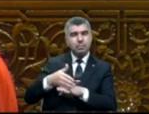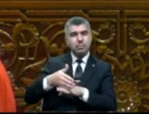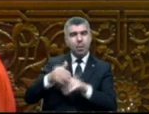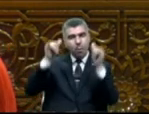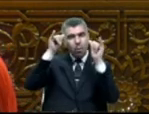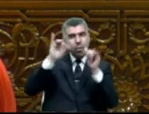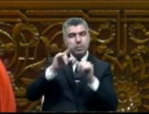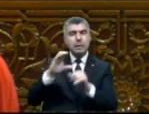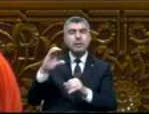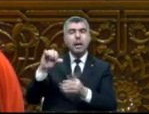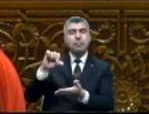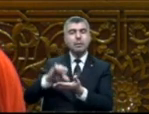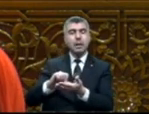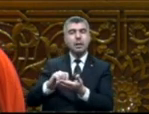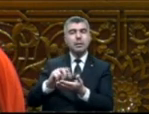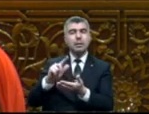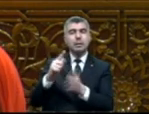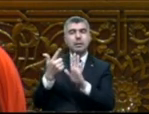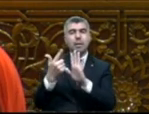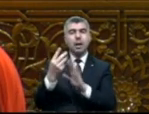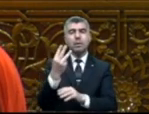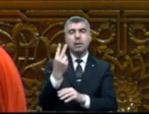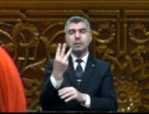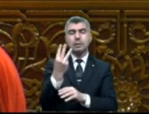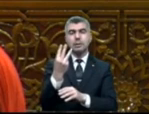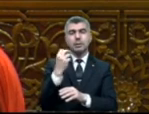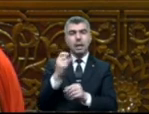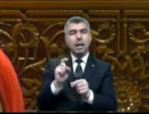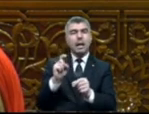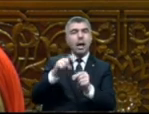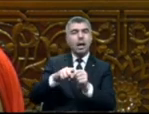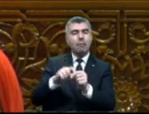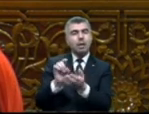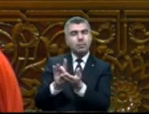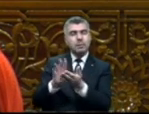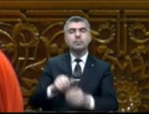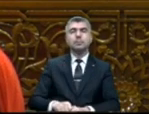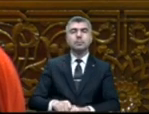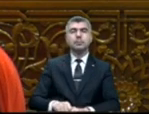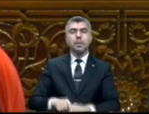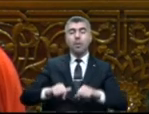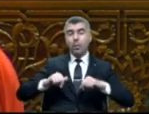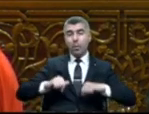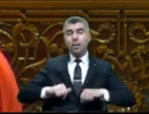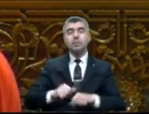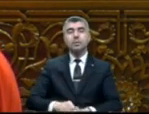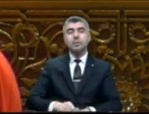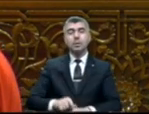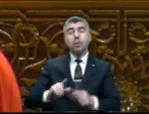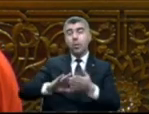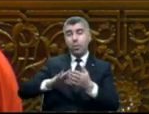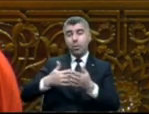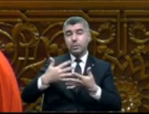طرد 37 عاملا بسبب انتمائهم النقابي. السيدة الوزيرة، إن